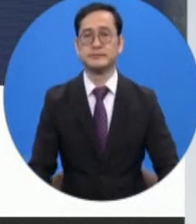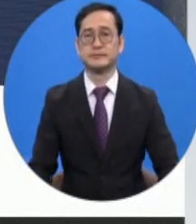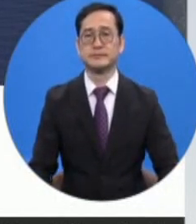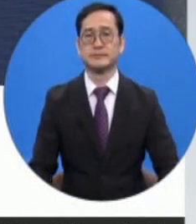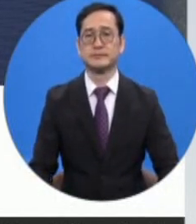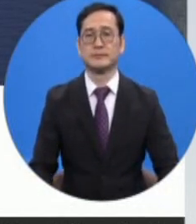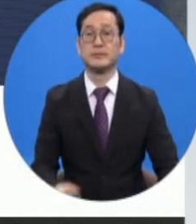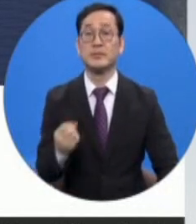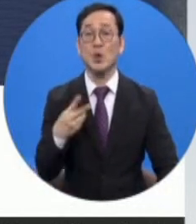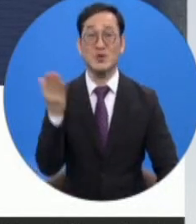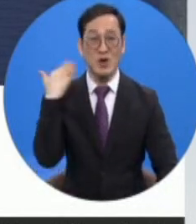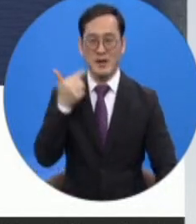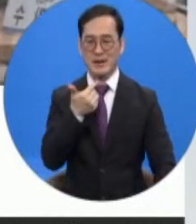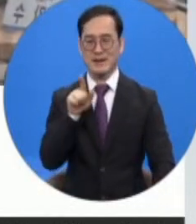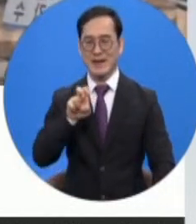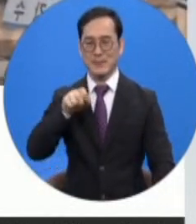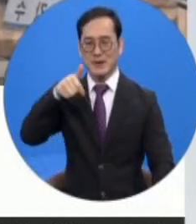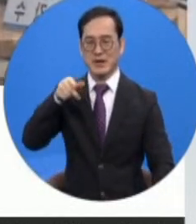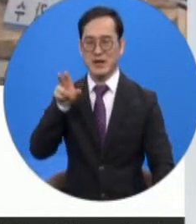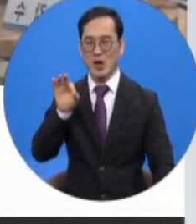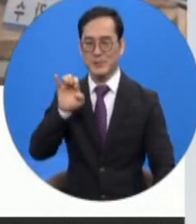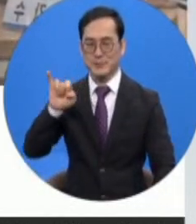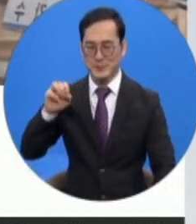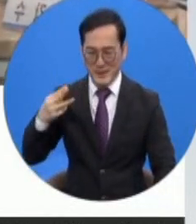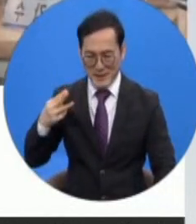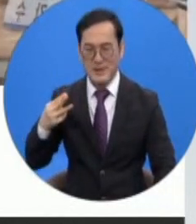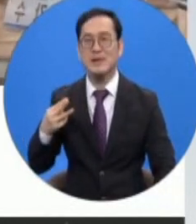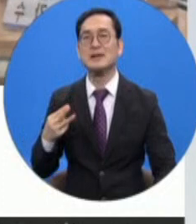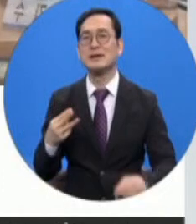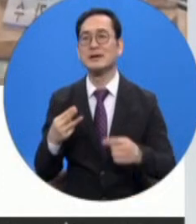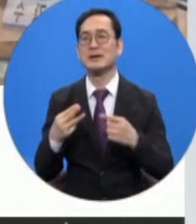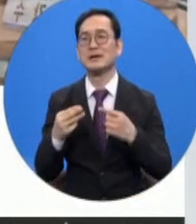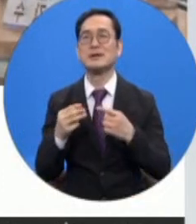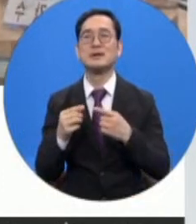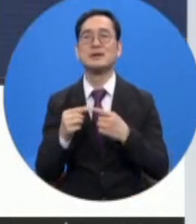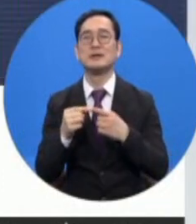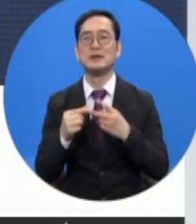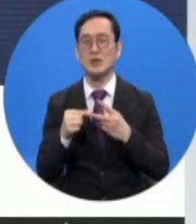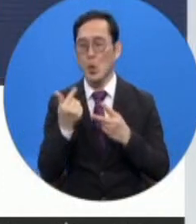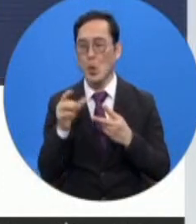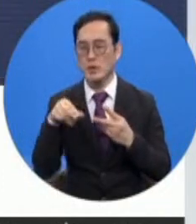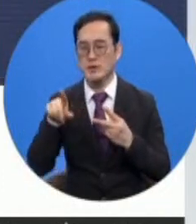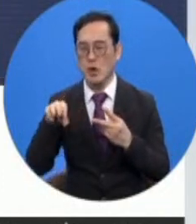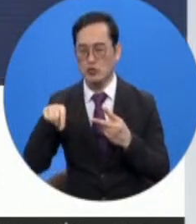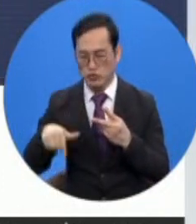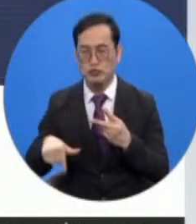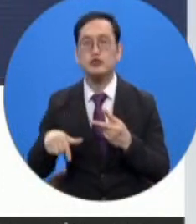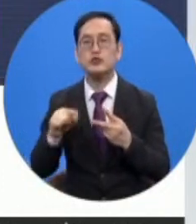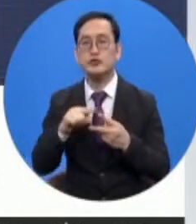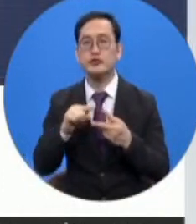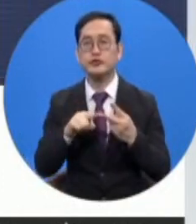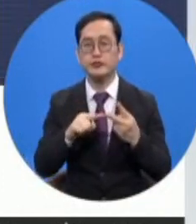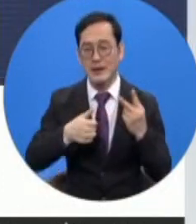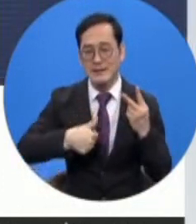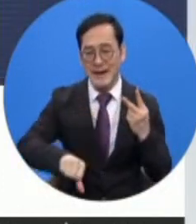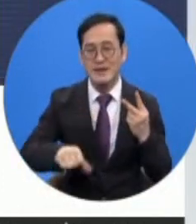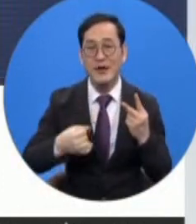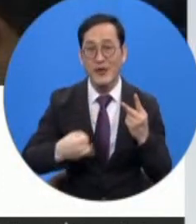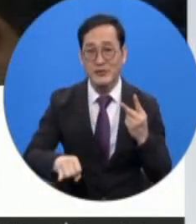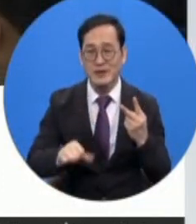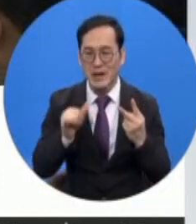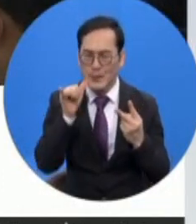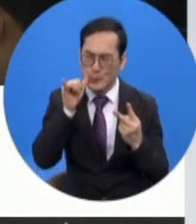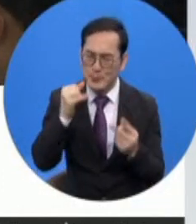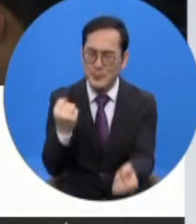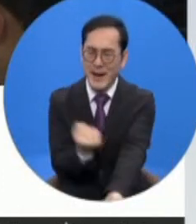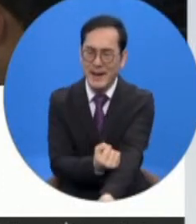과거 남경필 지사 그리고 정치인은 아니었지만 과거 정치인이었던 홍정욱 전 의원 모두 자녀의 마약 등에 대한 범죄